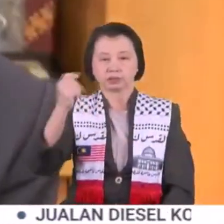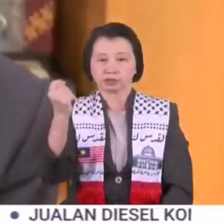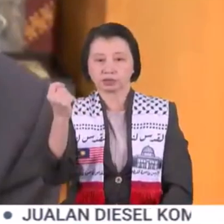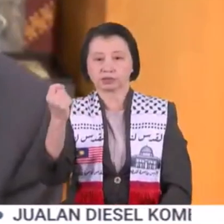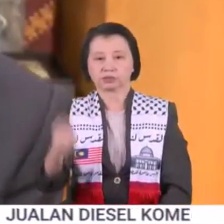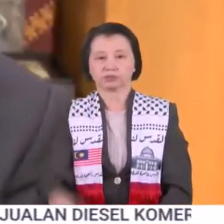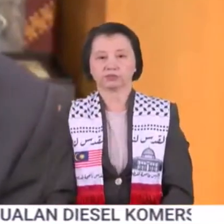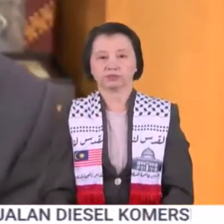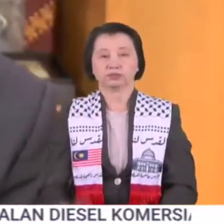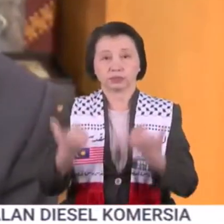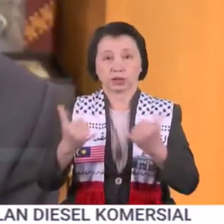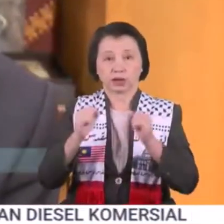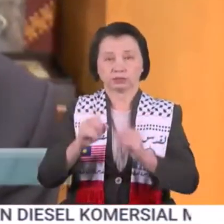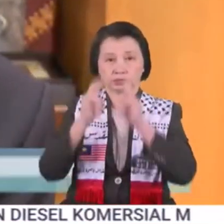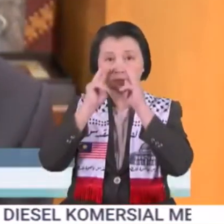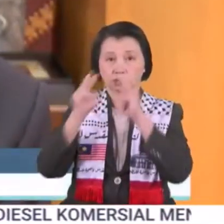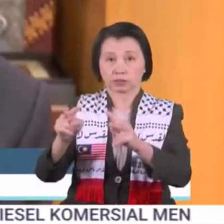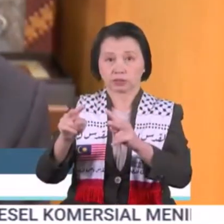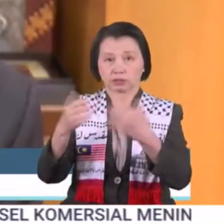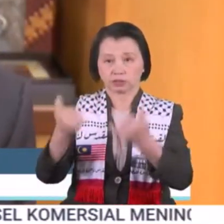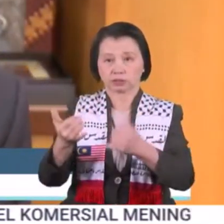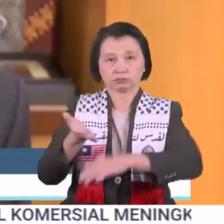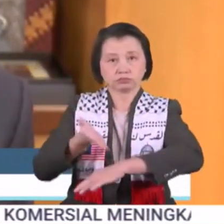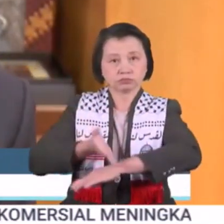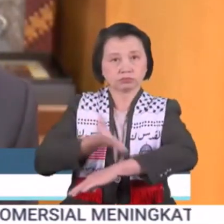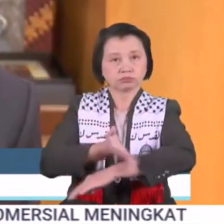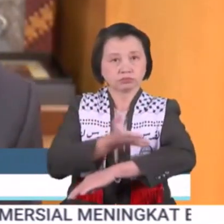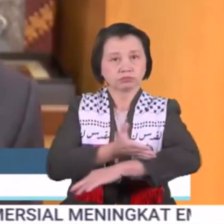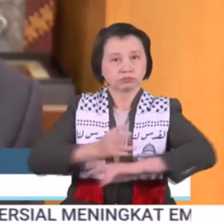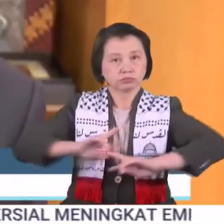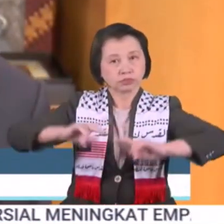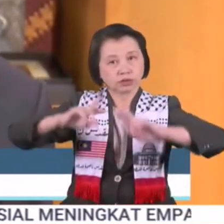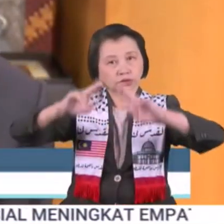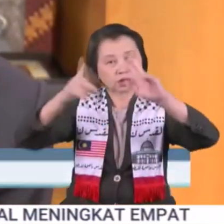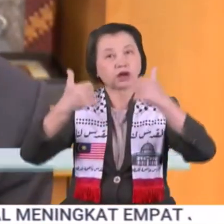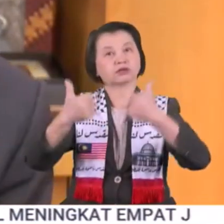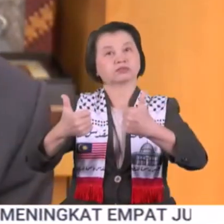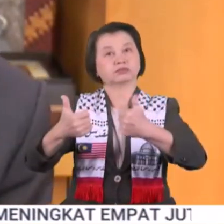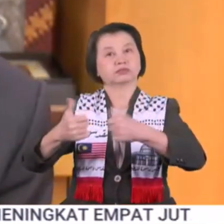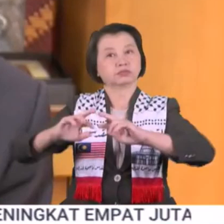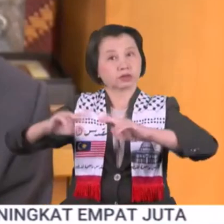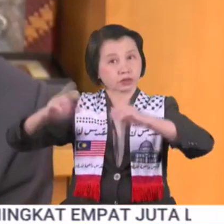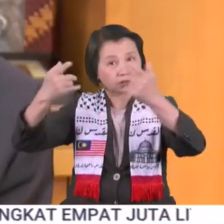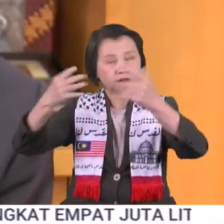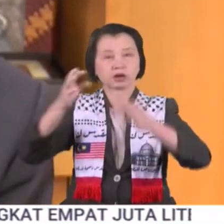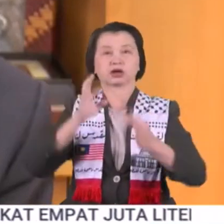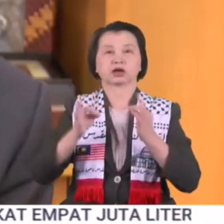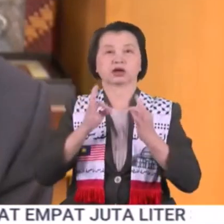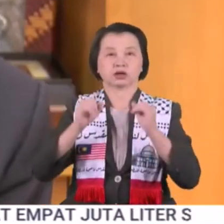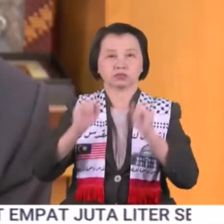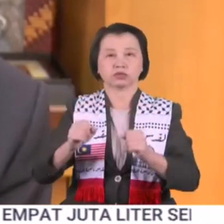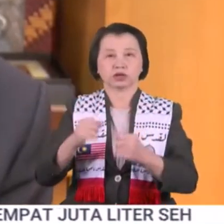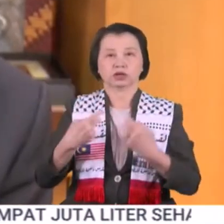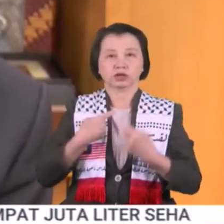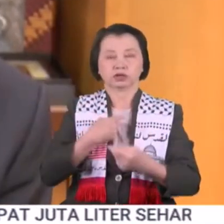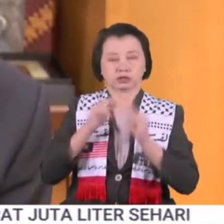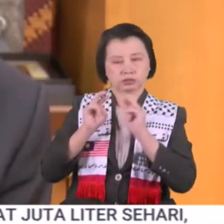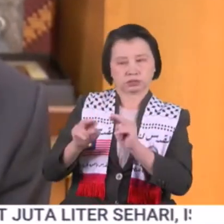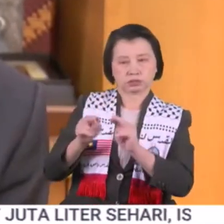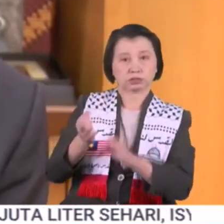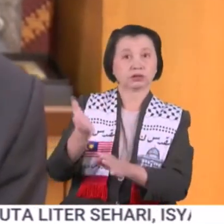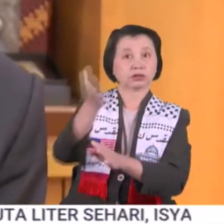lihat sekarang ni trennya dah semakin meningkat. Trennya semakin meningkat. Kalau dapat kita lihat sebelum